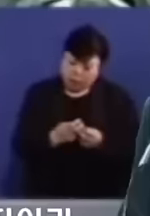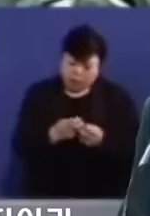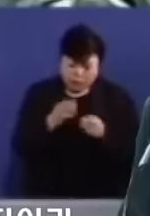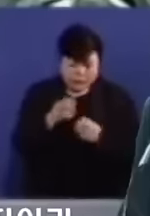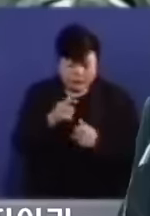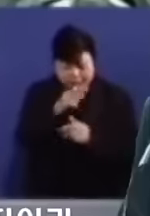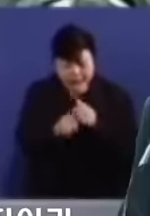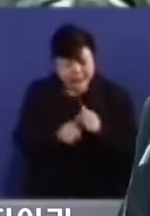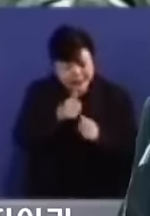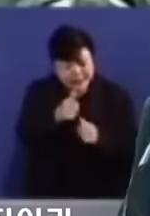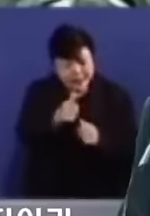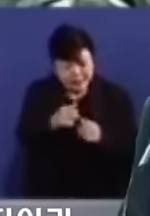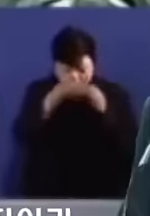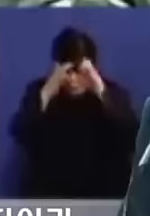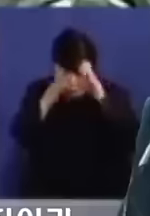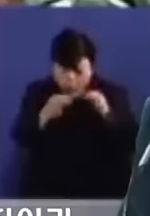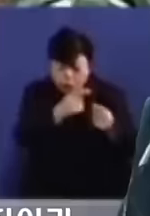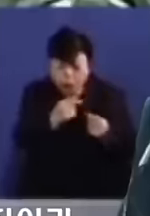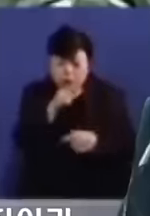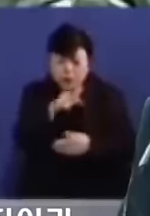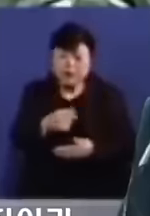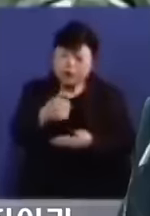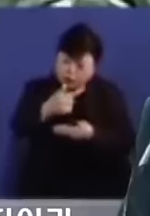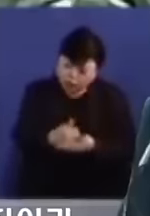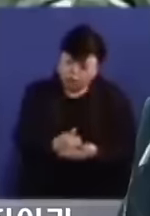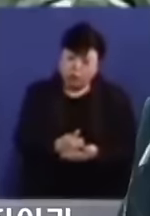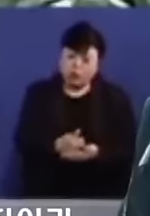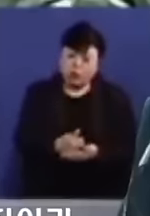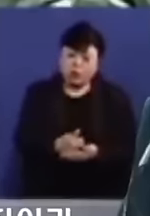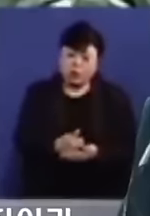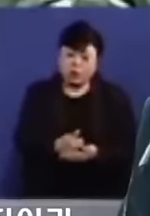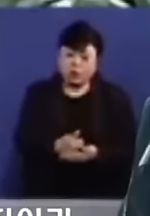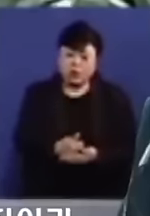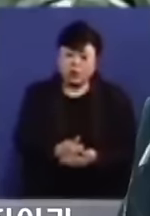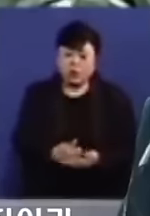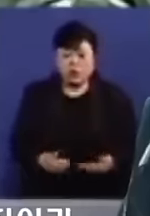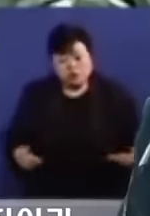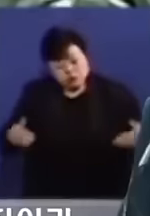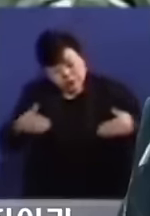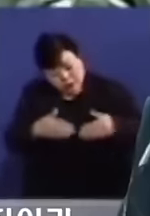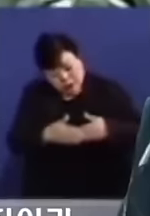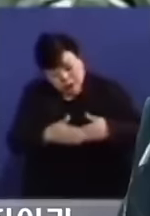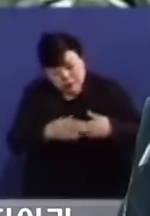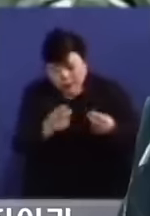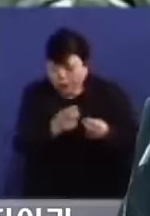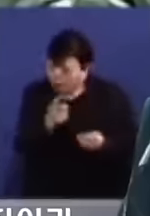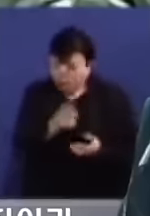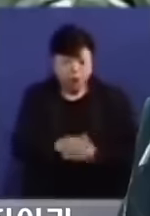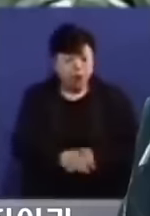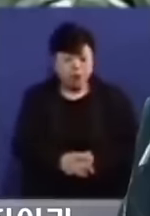보이는 하나님을 눈에 보이듯이 마음에 모셔드리고 내 품에 안길까?